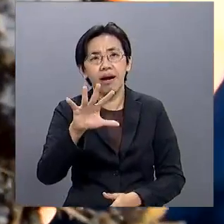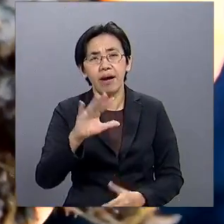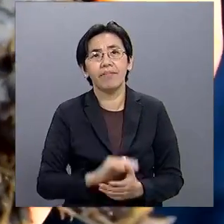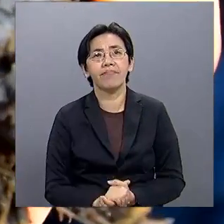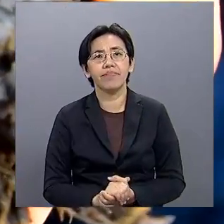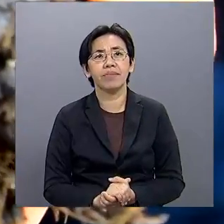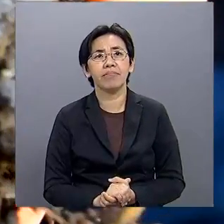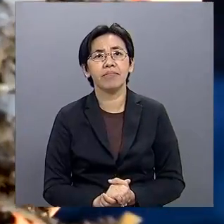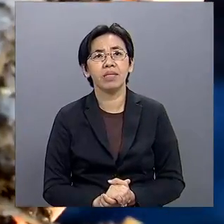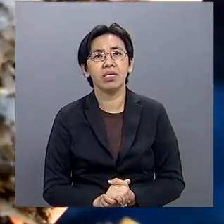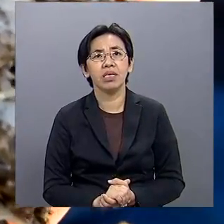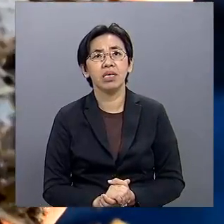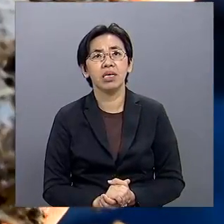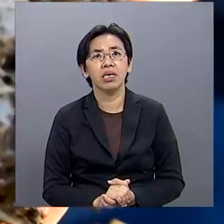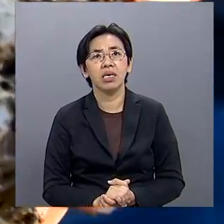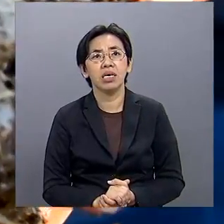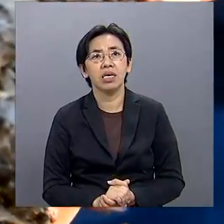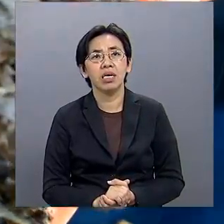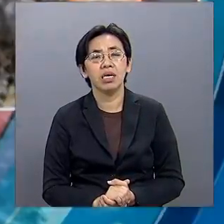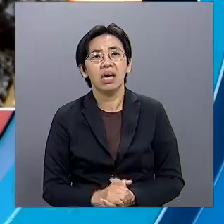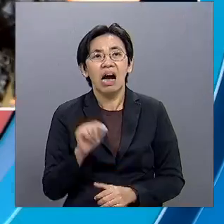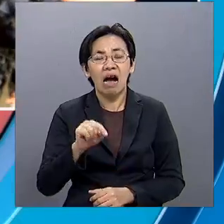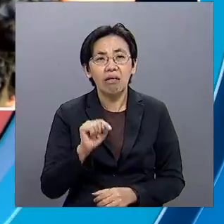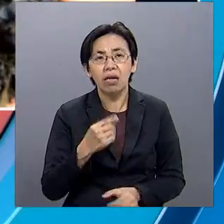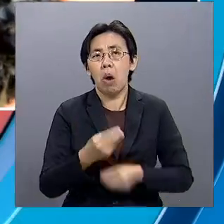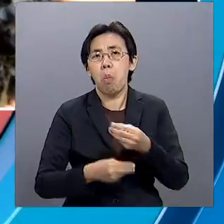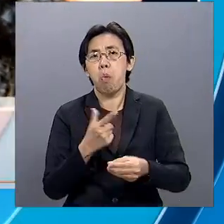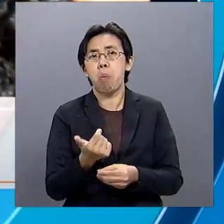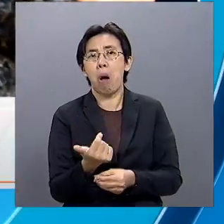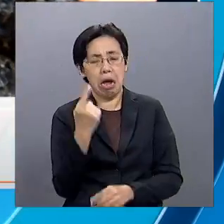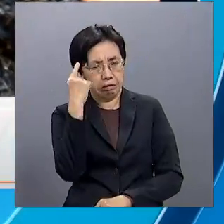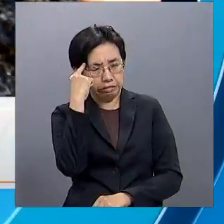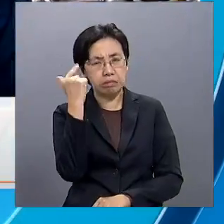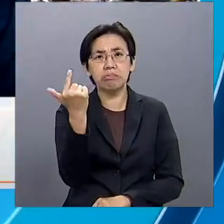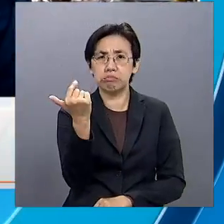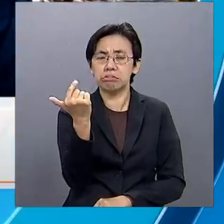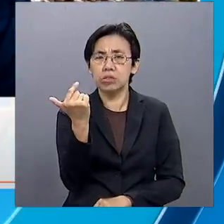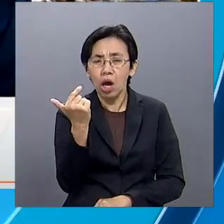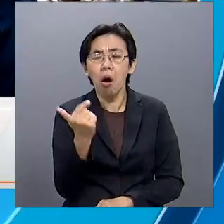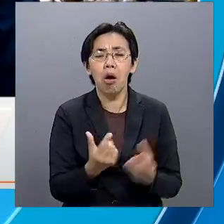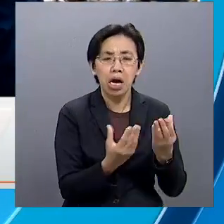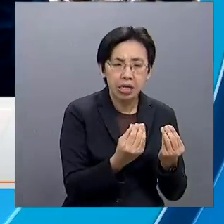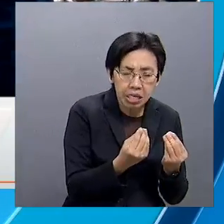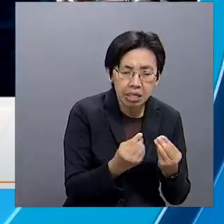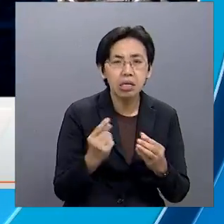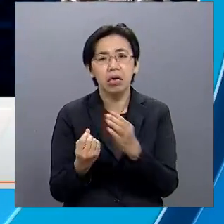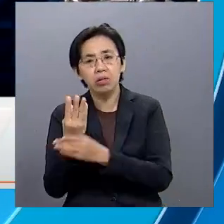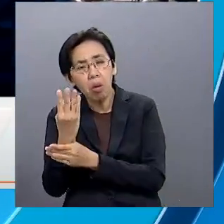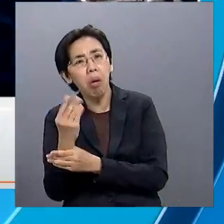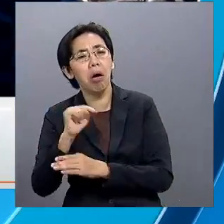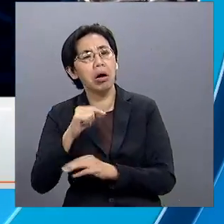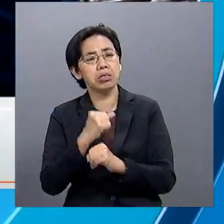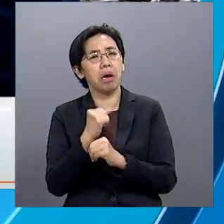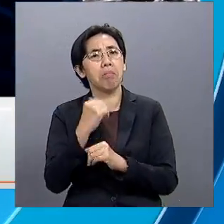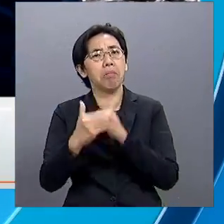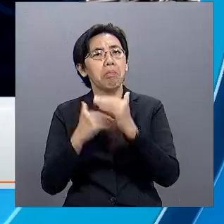ไม่ได้มีแค่เสียงเท่านั้นที่ดีนะฮะแต่ความคิดเนี่ยก็น่าสนใจและความคิดในการต่อยอดก็ดีเช่นเดียวกันนะครับคืออาจจะค